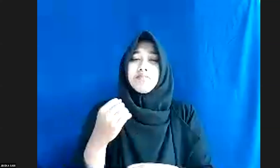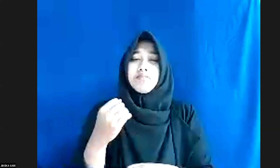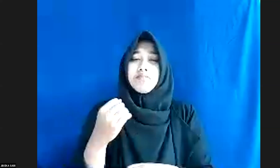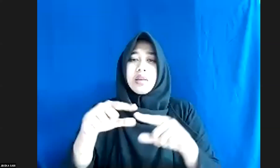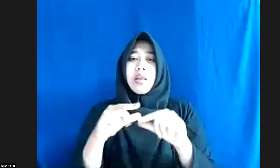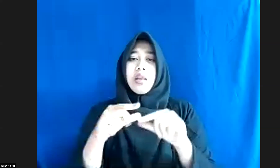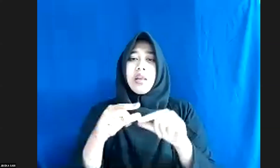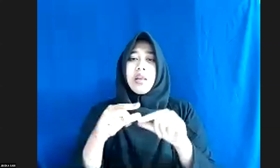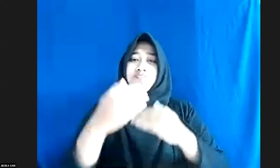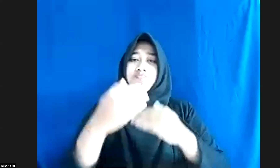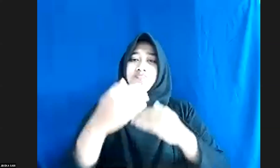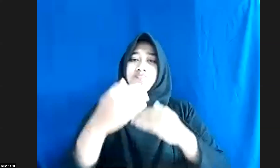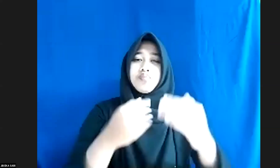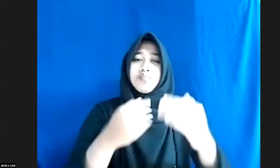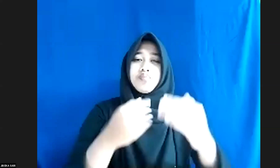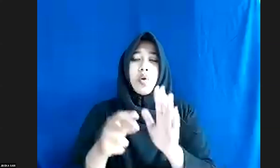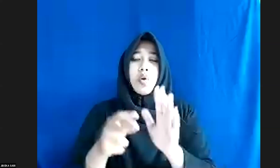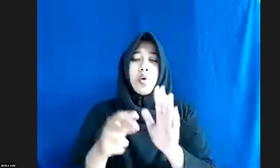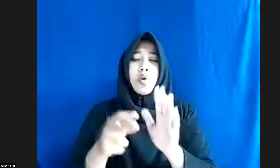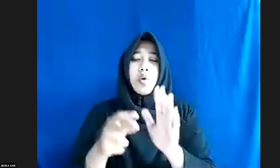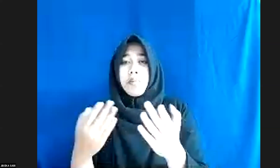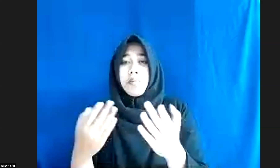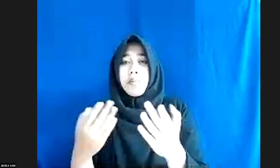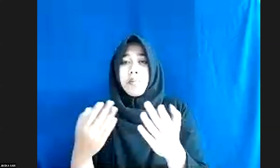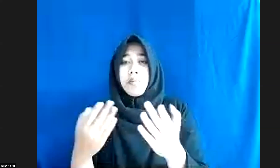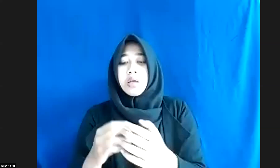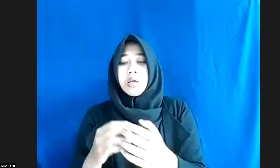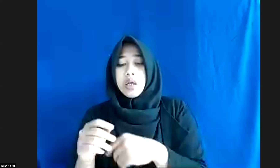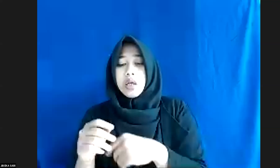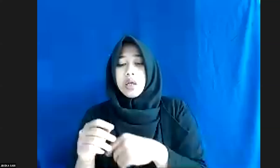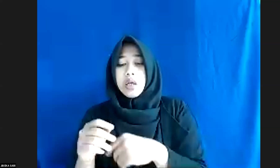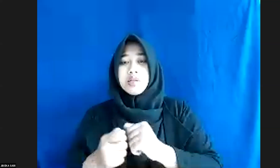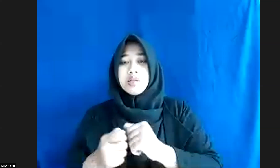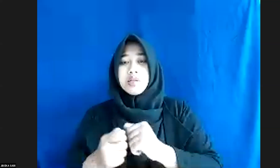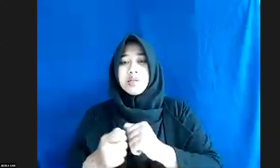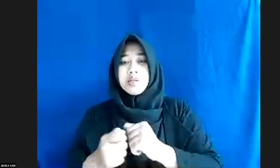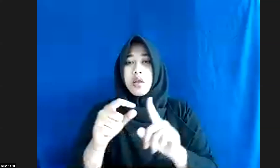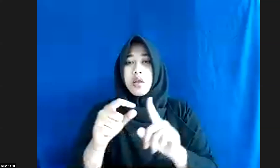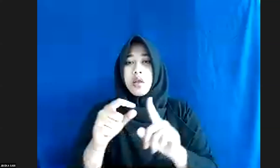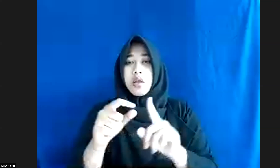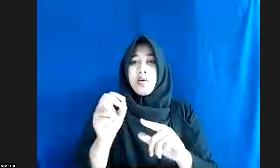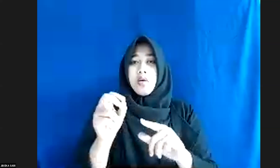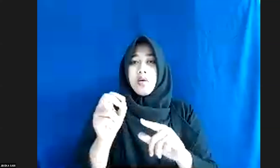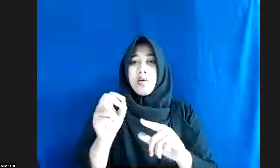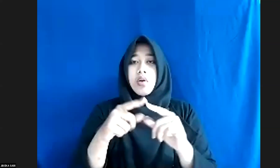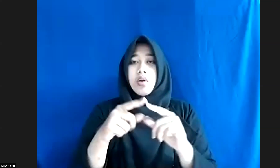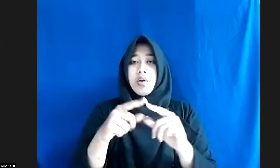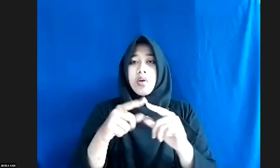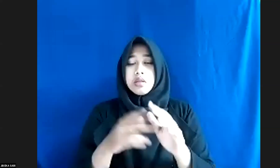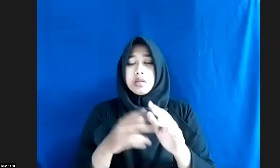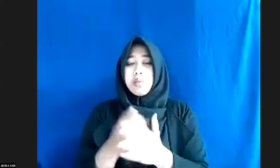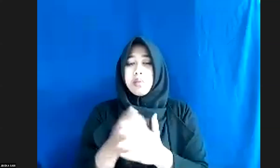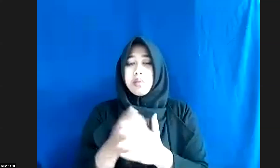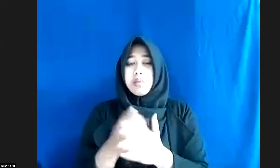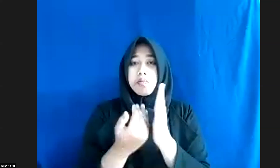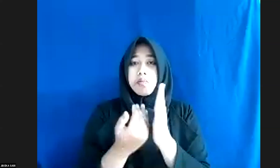ke soal kedaulatan, maka yang pertama, pemerintah itu sebenarnya sudah membuat regulasi untuk kita berdaulat secara pangan.